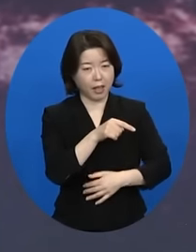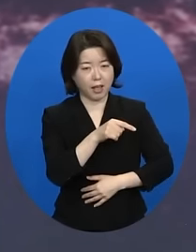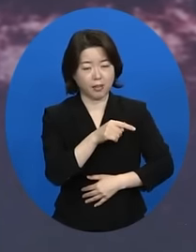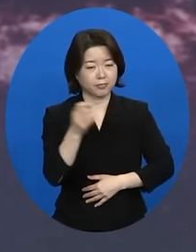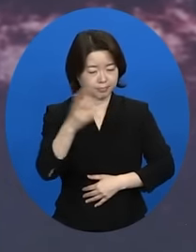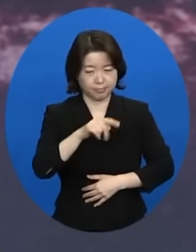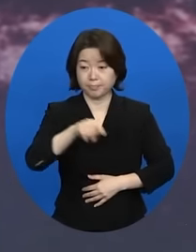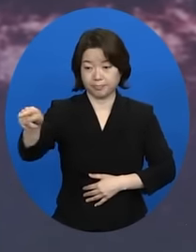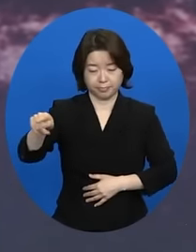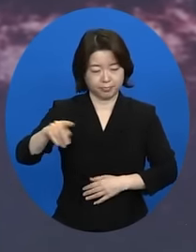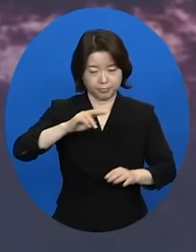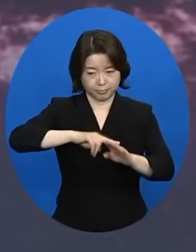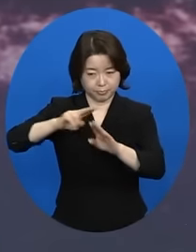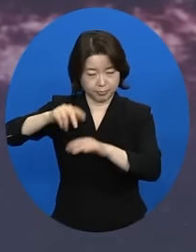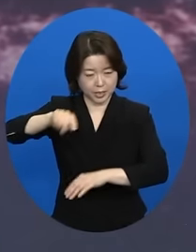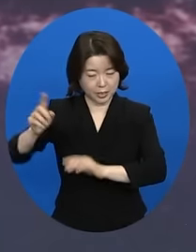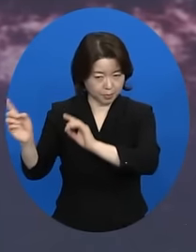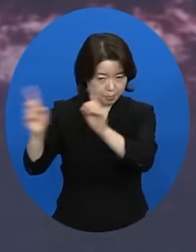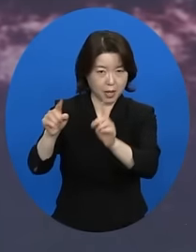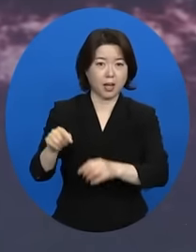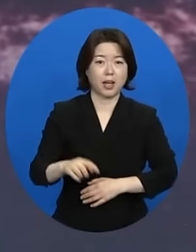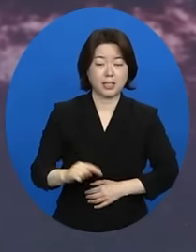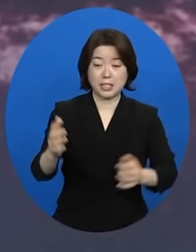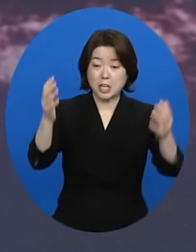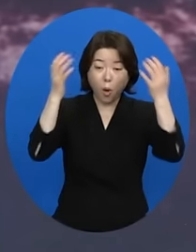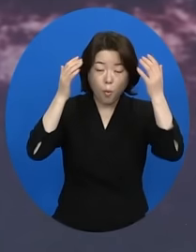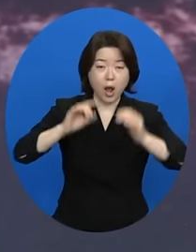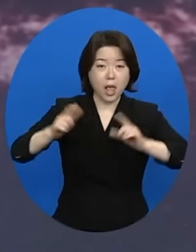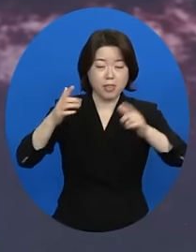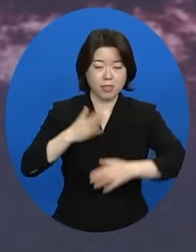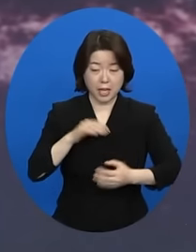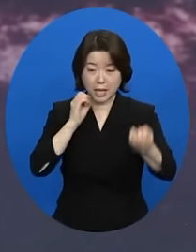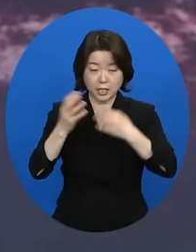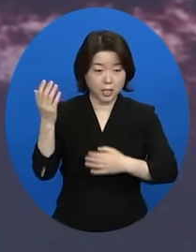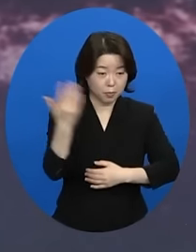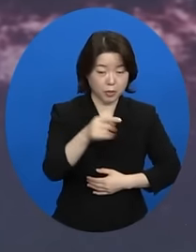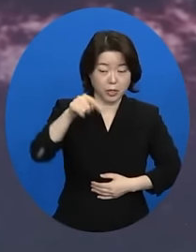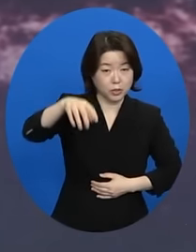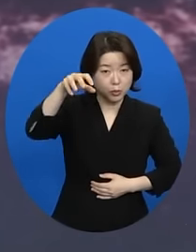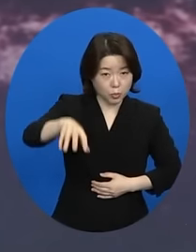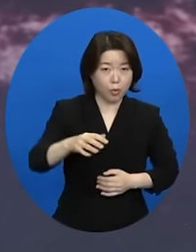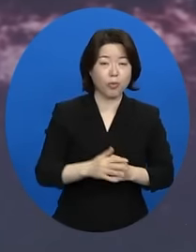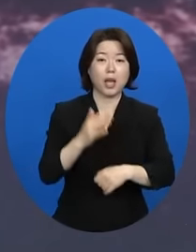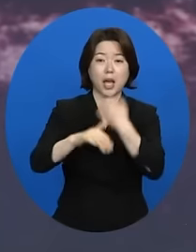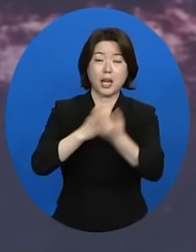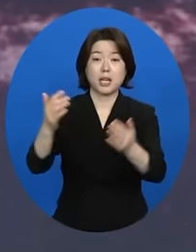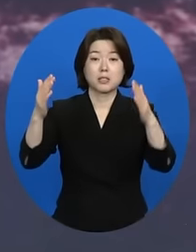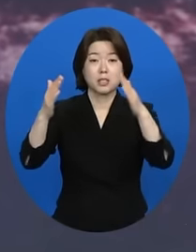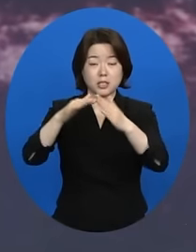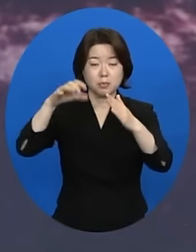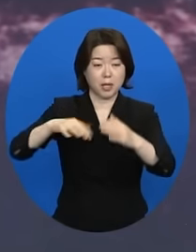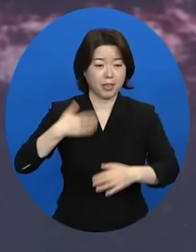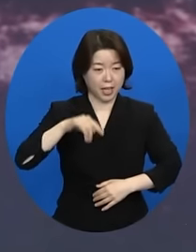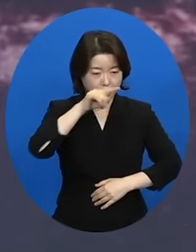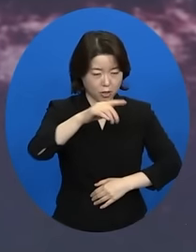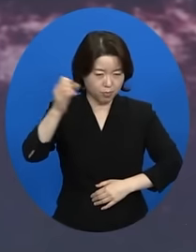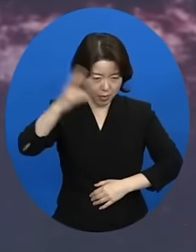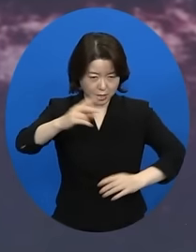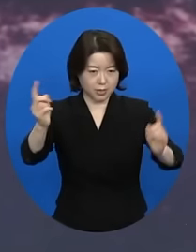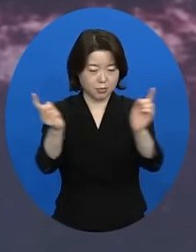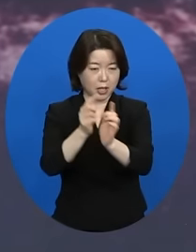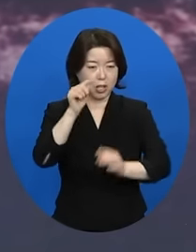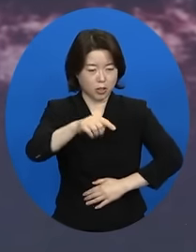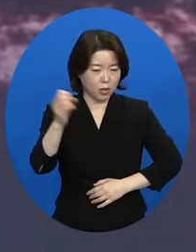와서 회복하라. 너의 환난 날에 내가 응답했던 그곳에서, 하나님의 집에서 내가 너를 다시 만날 거고 너를